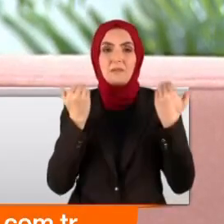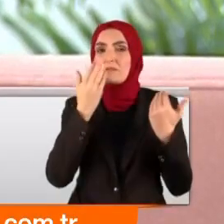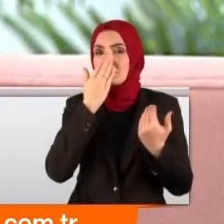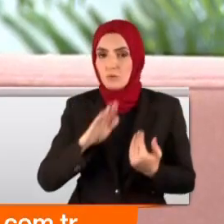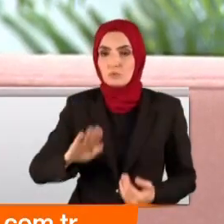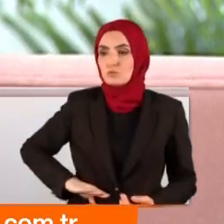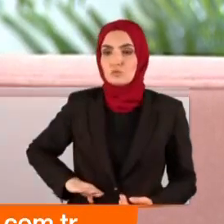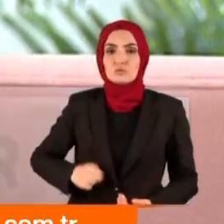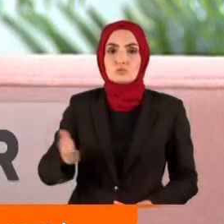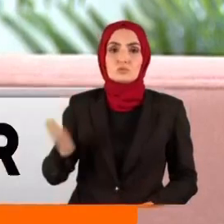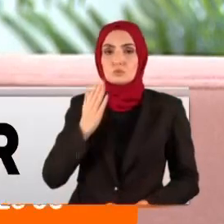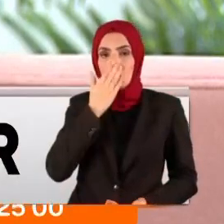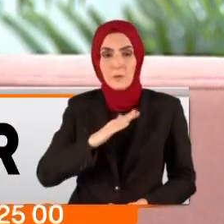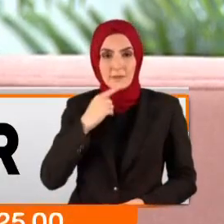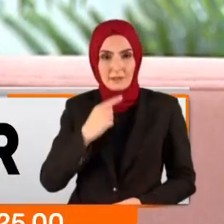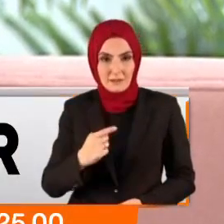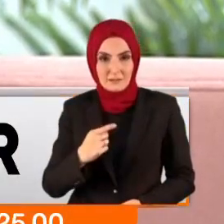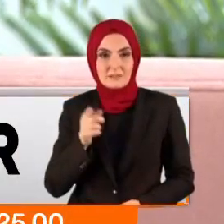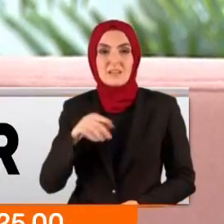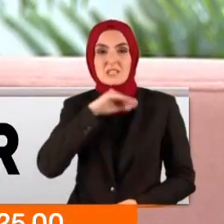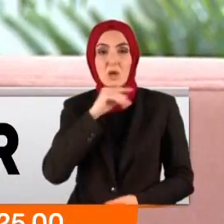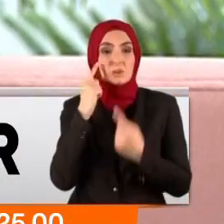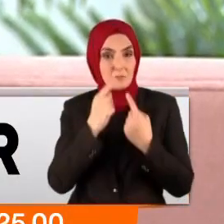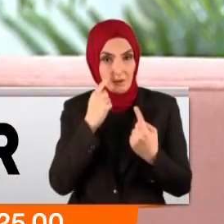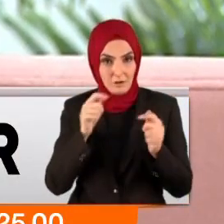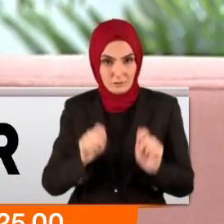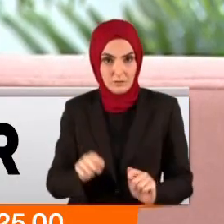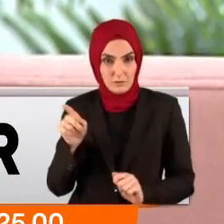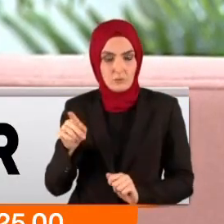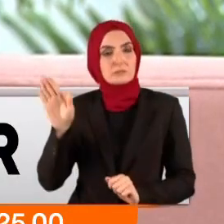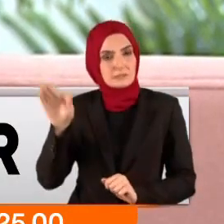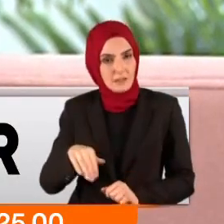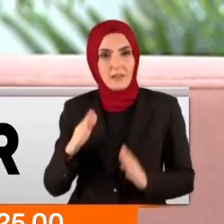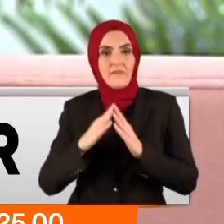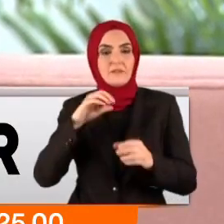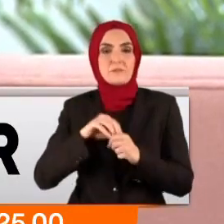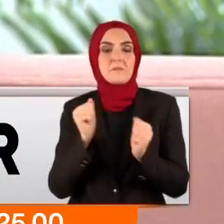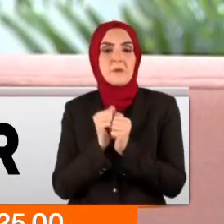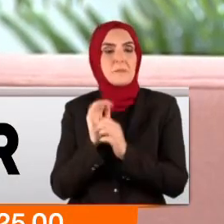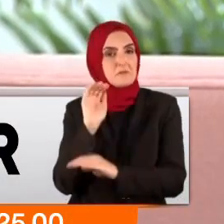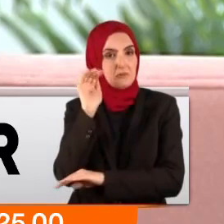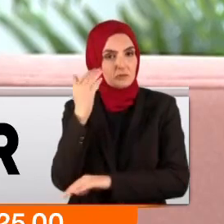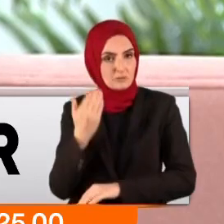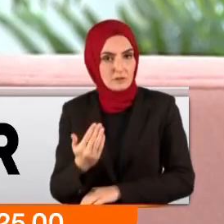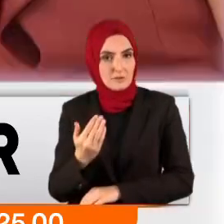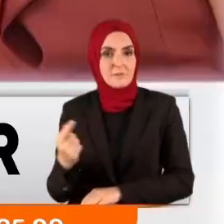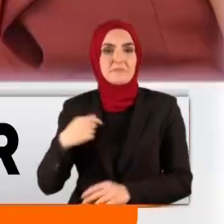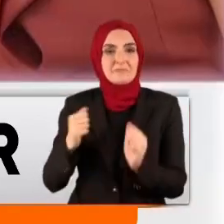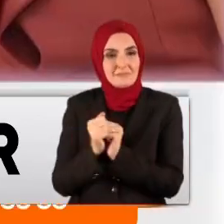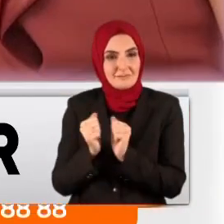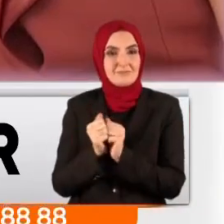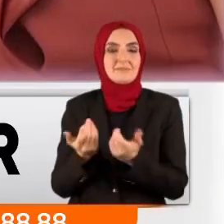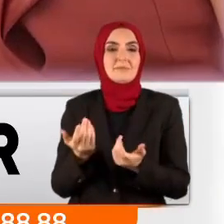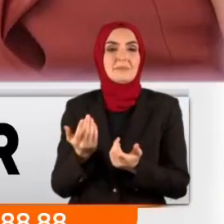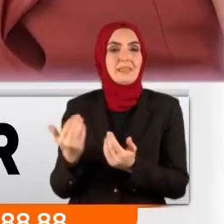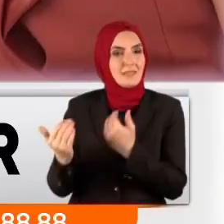de dedi bakım yapıyormuşsun, yaşlı bakım. Gel dedi burada dedi evde beraber kalalım. Bana yoldaş, bir nefes. Birlikte